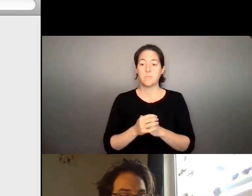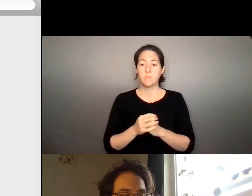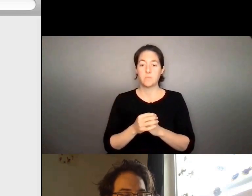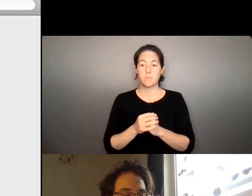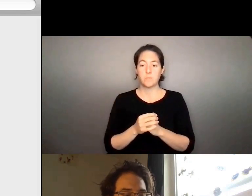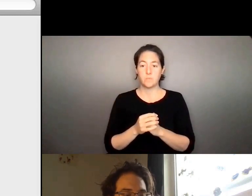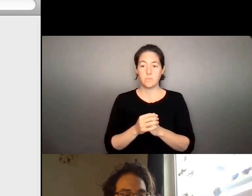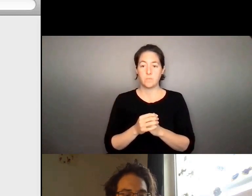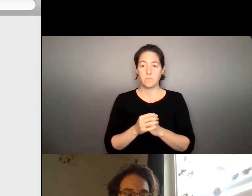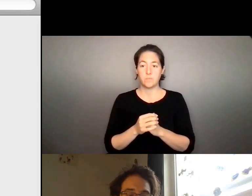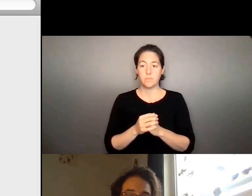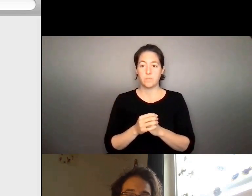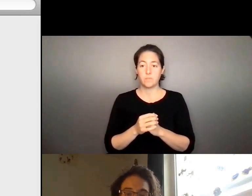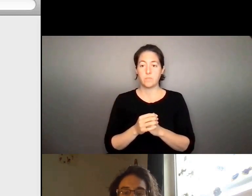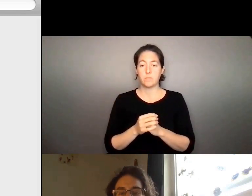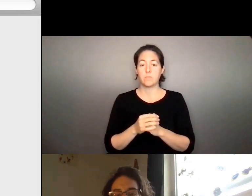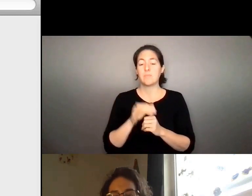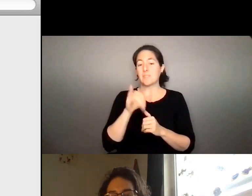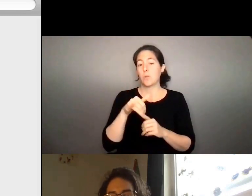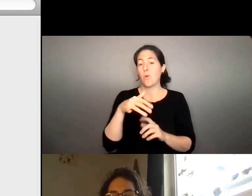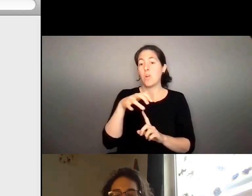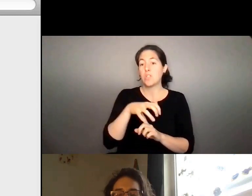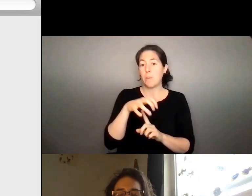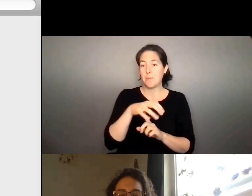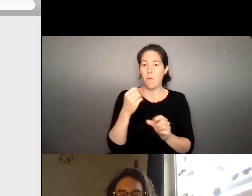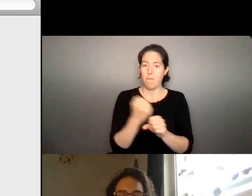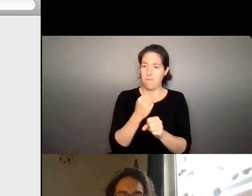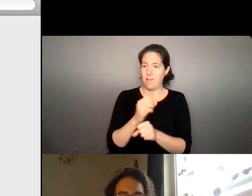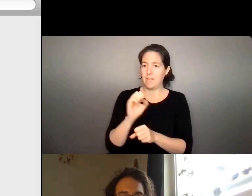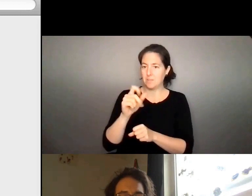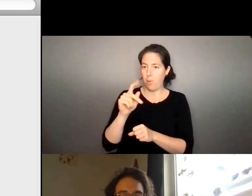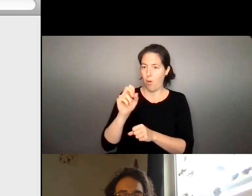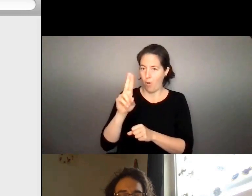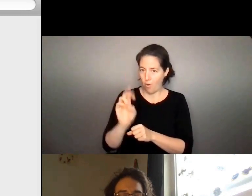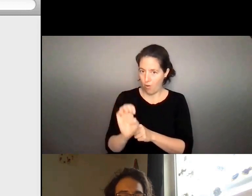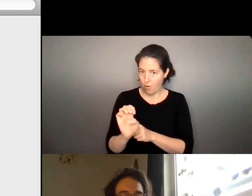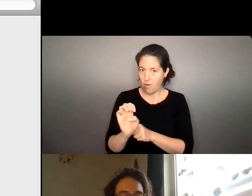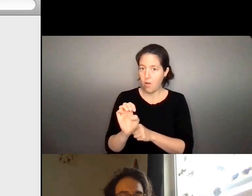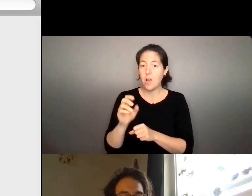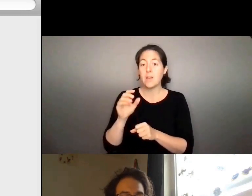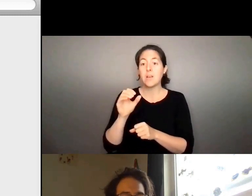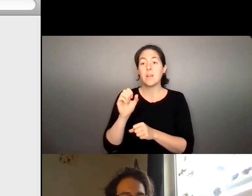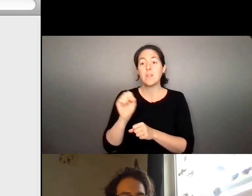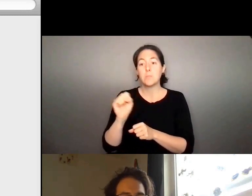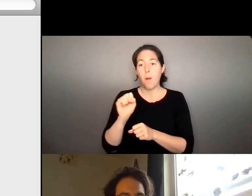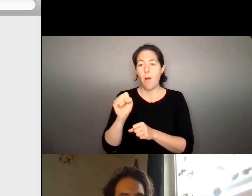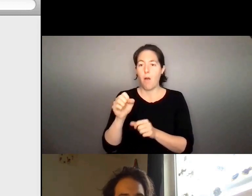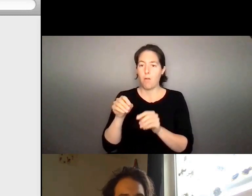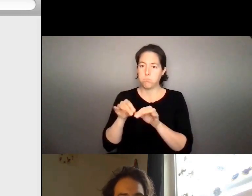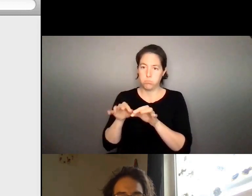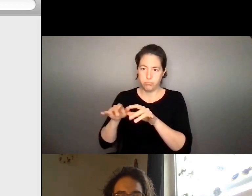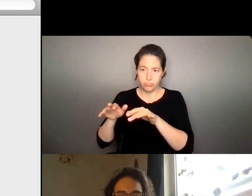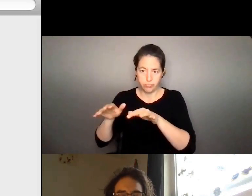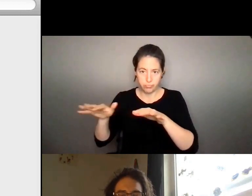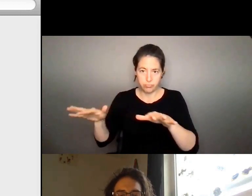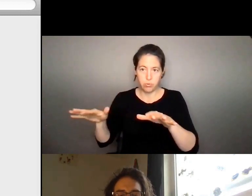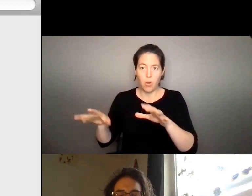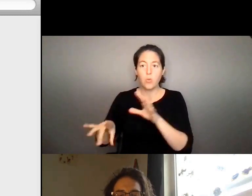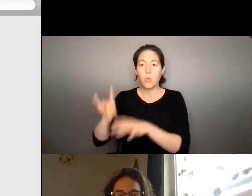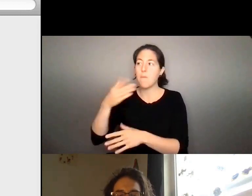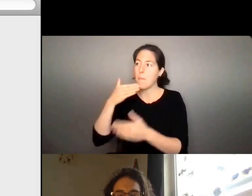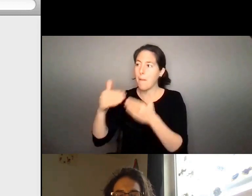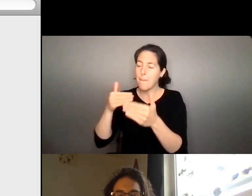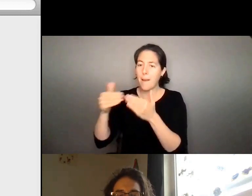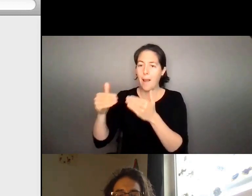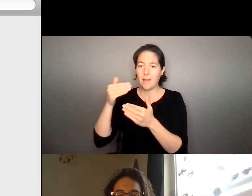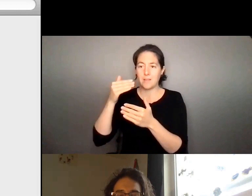Tout ça pour dire que notre champignon produit des spores. Les spores vont se déployer, puis trouver des niches environnementales